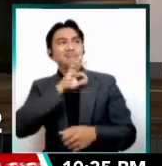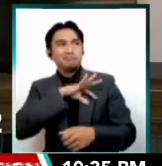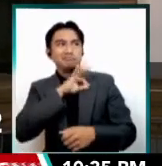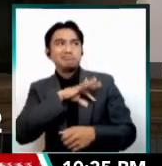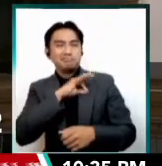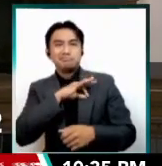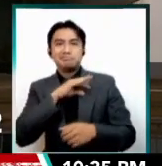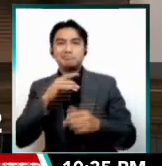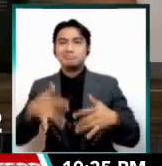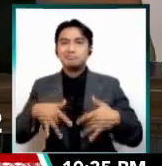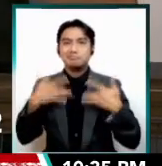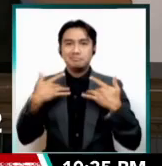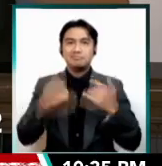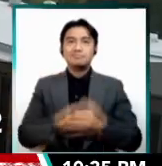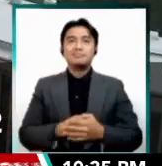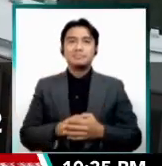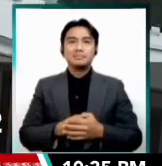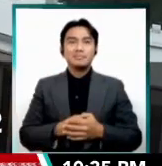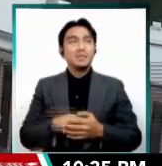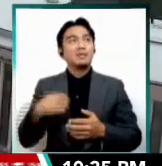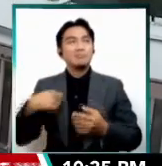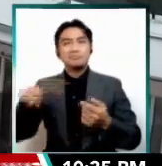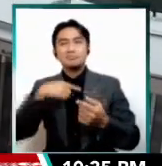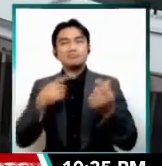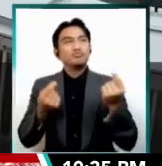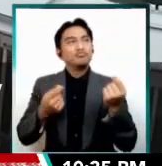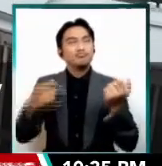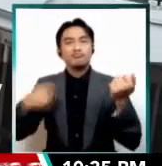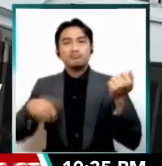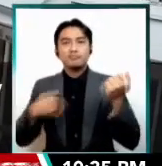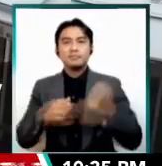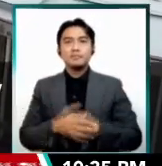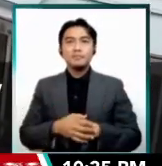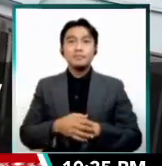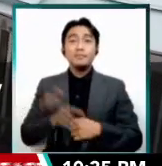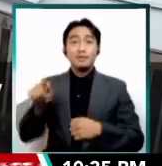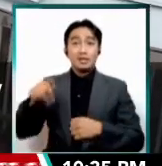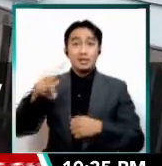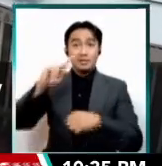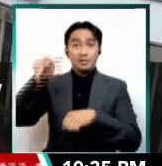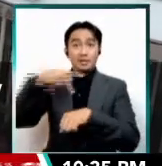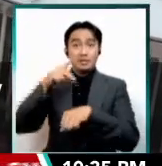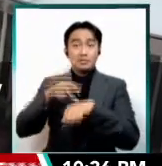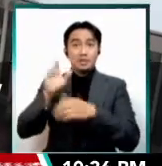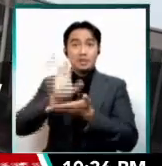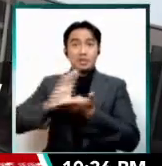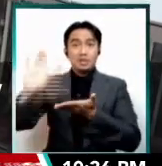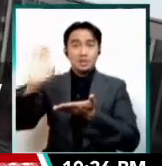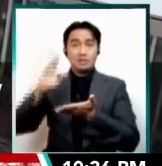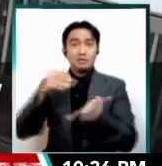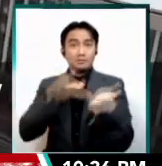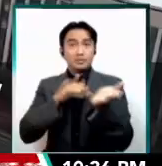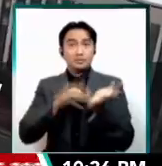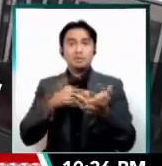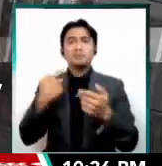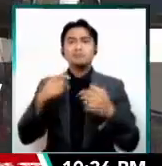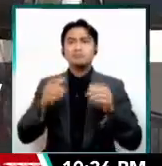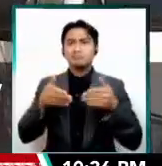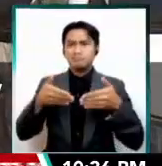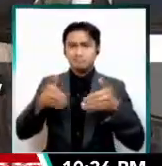namin, pagtugtog. Ang Philippine College of Physicians sang-ayon na rin mag-Alert Level 2 ang Metro